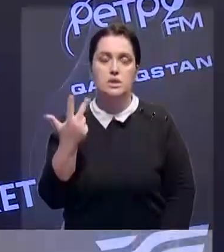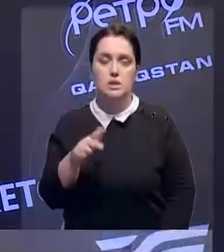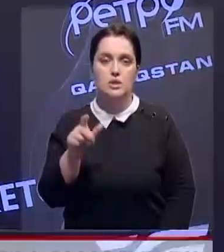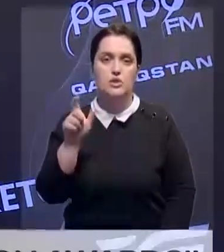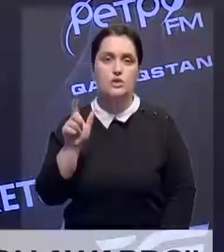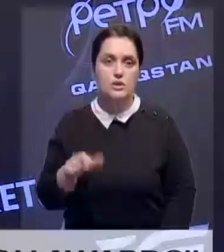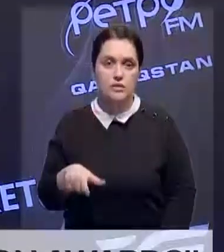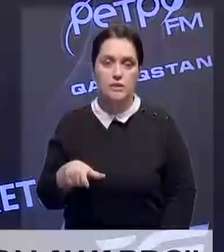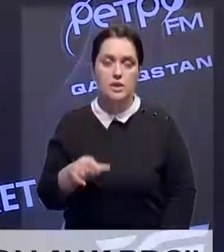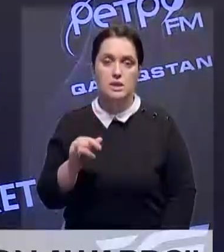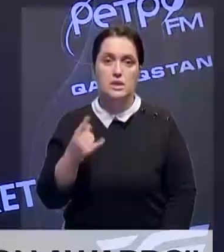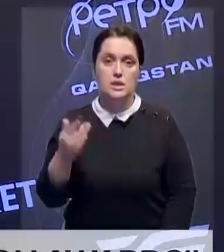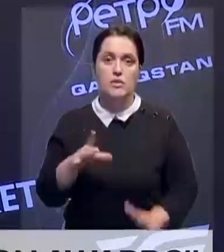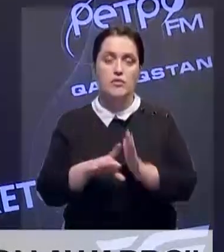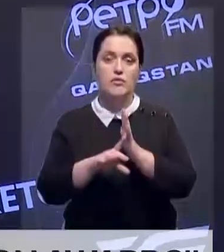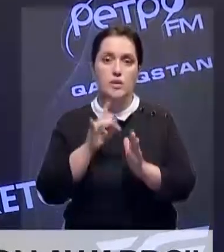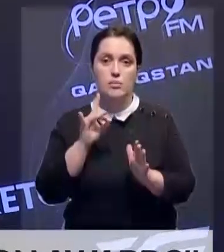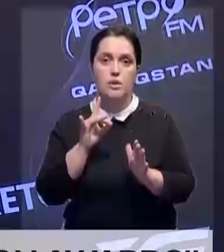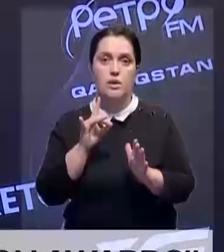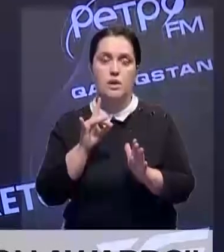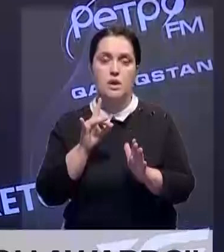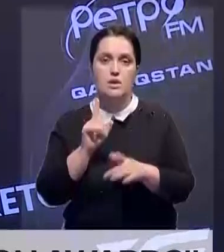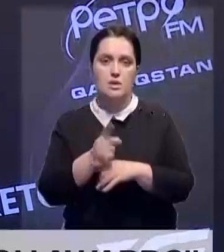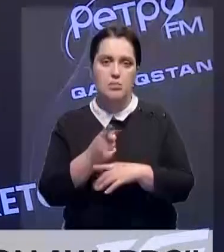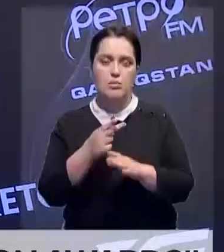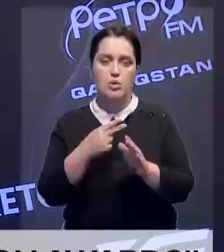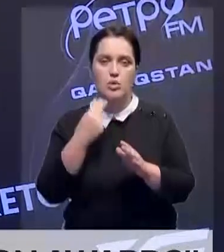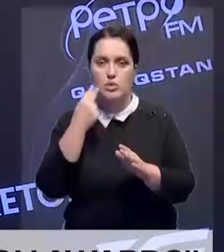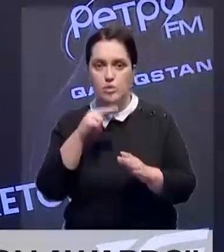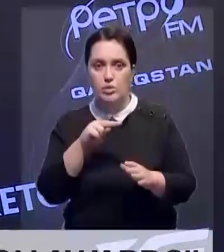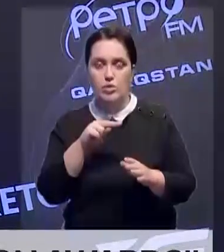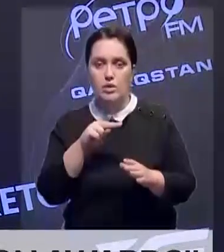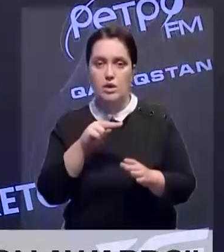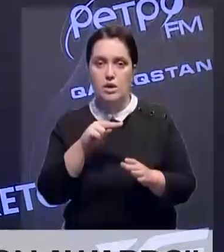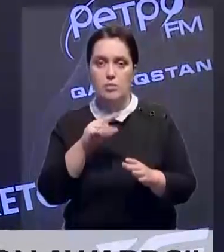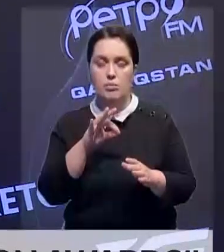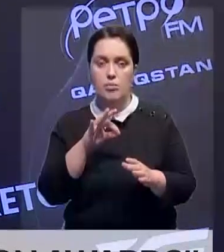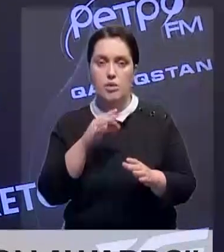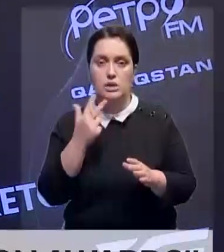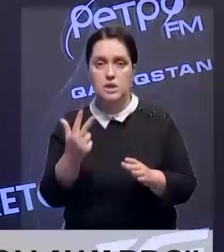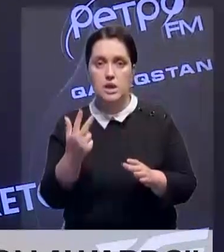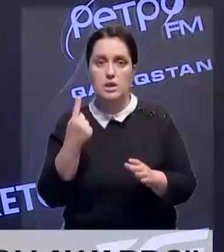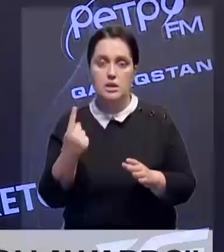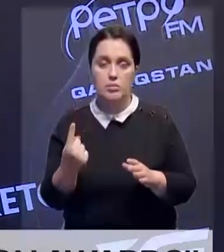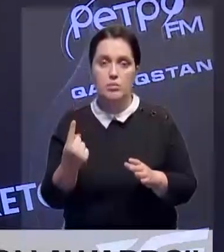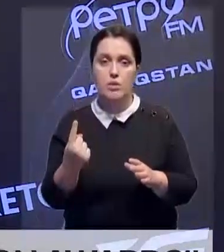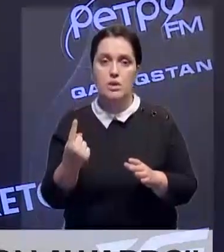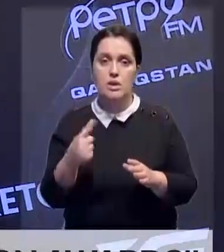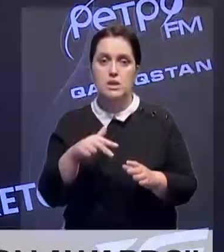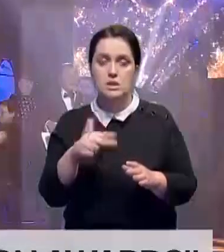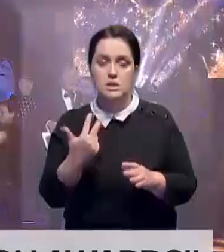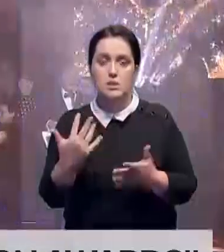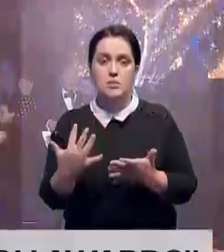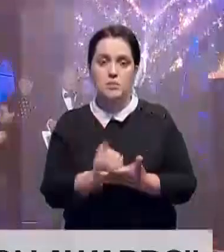человек. Из них мы выбрали самых лучших, соответственно, по одному победителю в каждой категории. 33